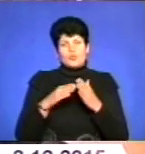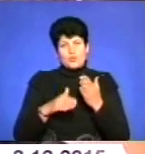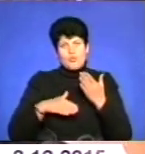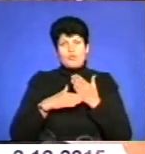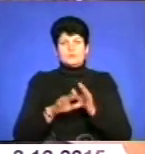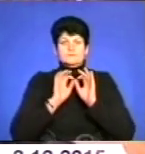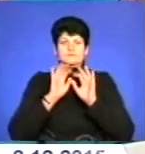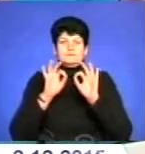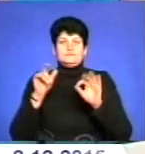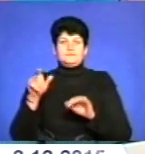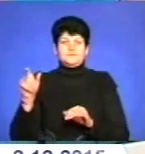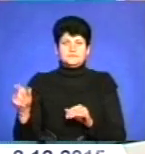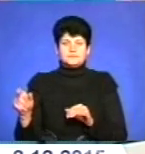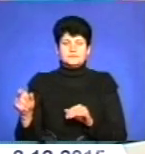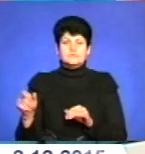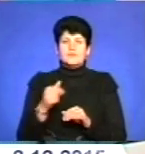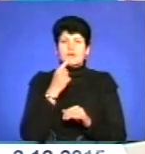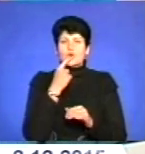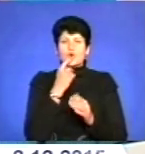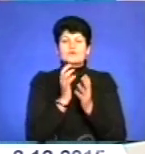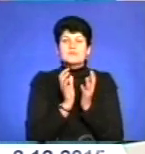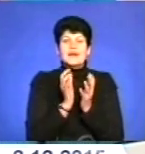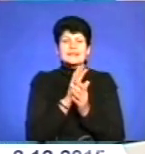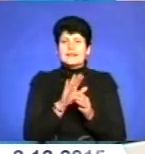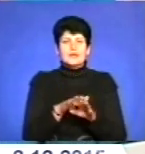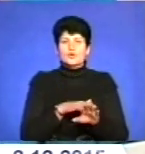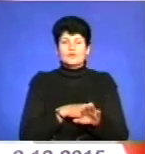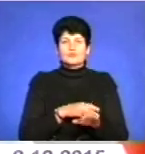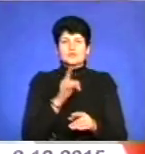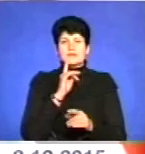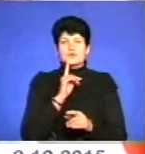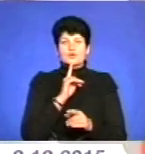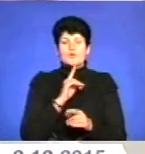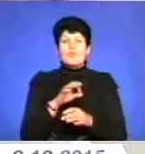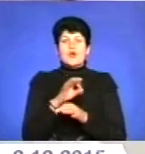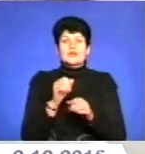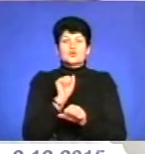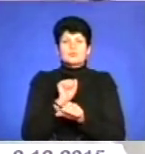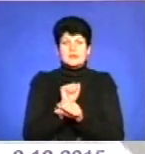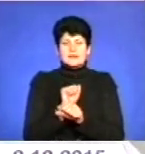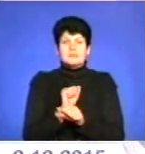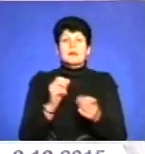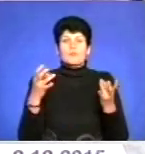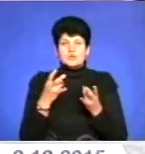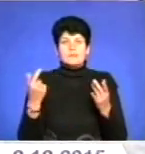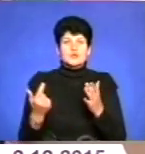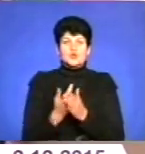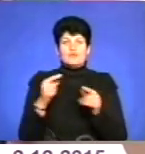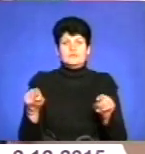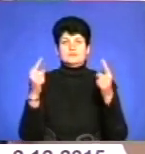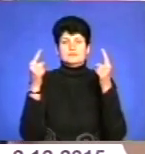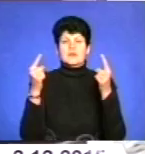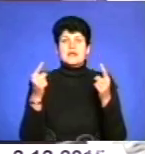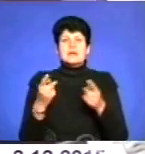до наших людей. Оскільки кров зберігається недовго, тому тимчасово проект призупинили, при найменшій потребі знову відновлять.